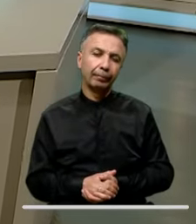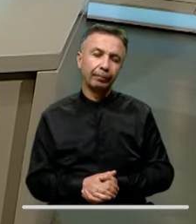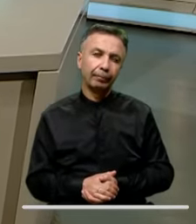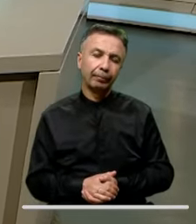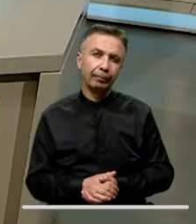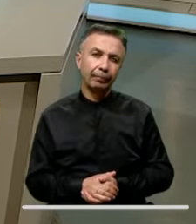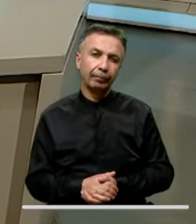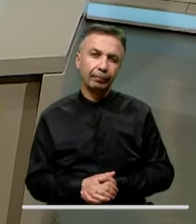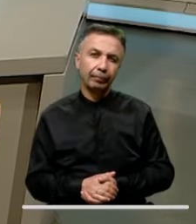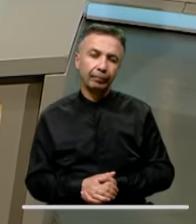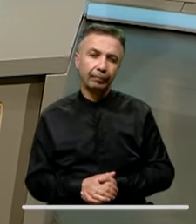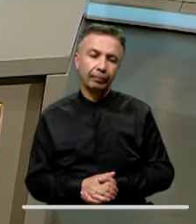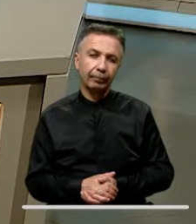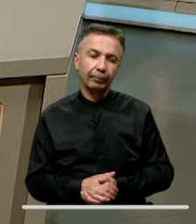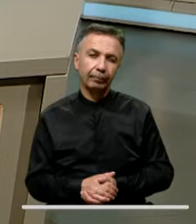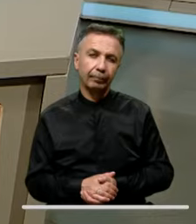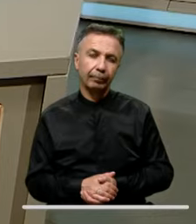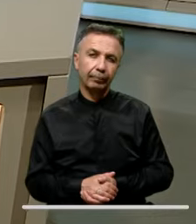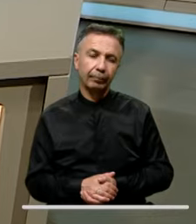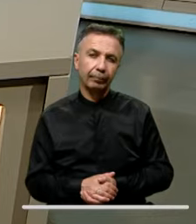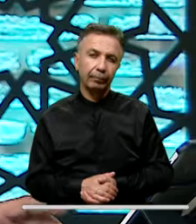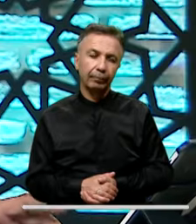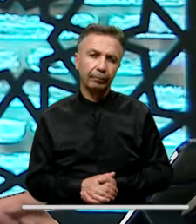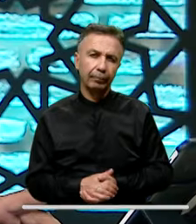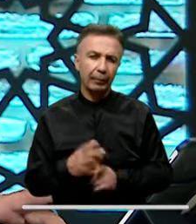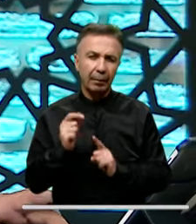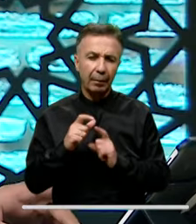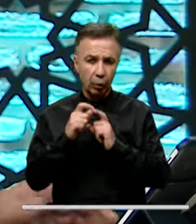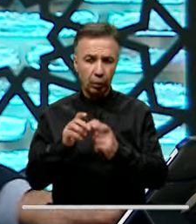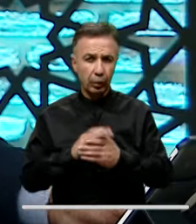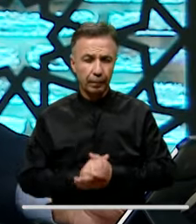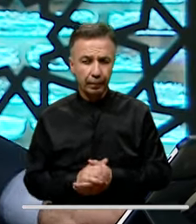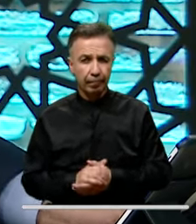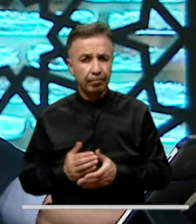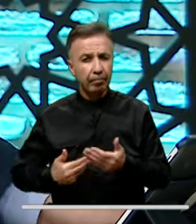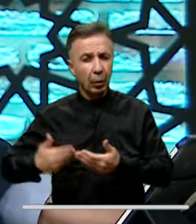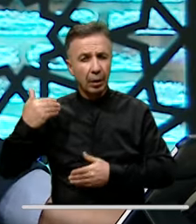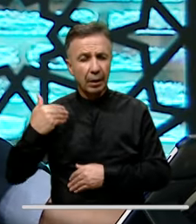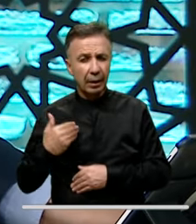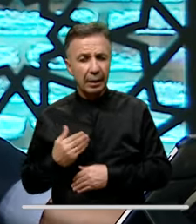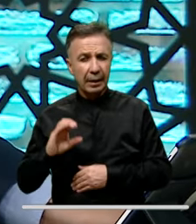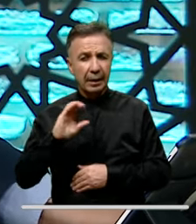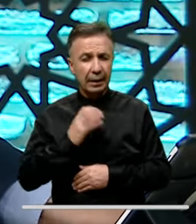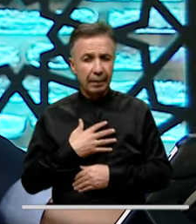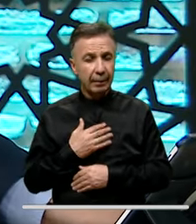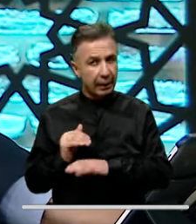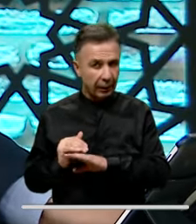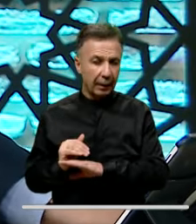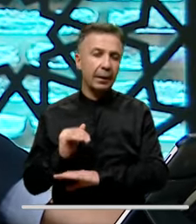programın evvelinde bu soru sorulur dediğim bir soru var. İbrahim Bey diyor ki öncelikle dini mübini İslam'ı